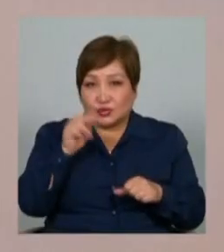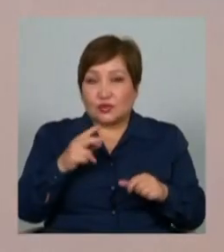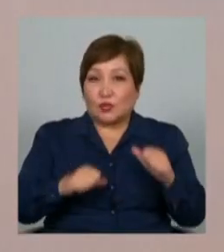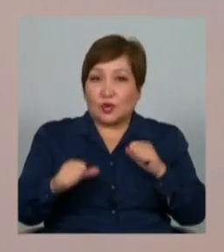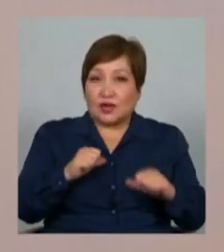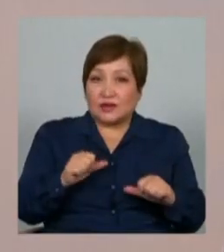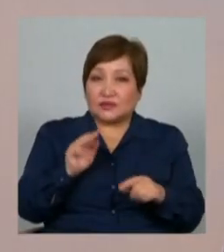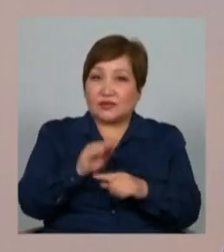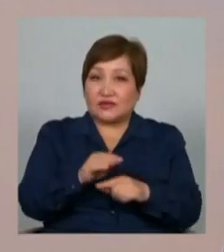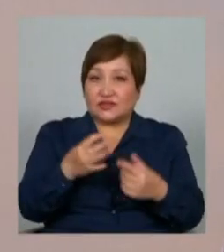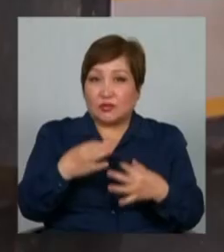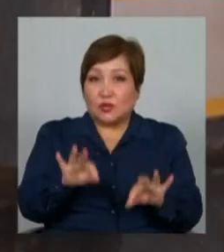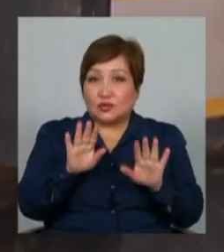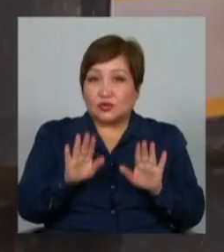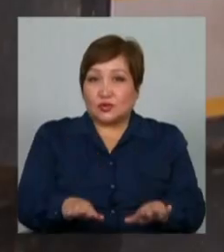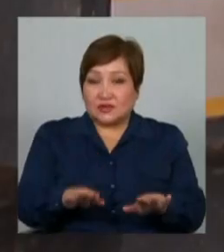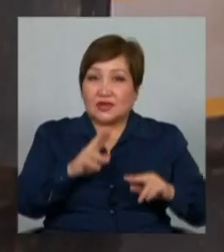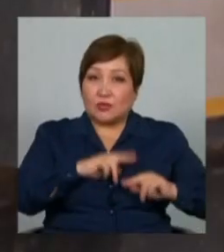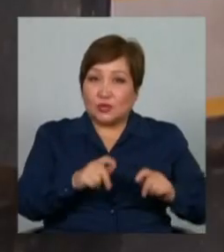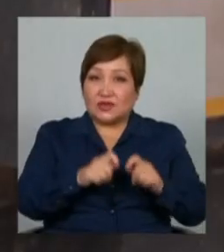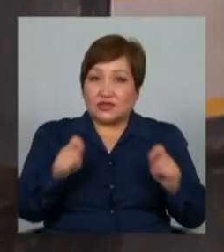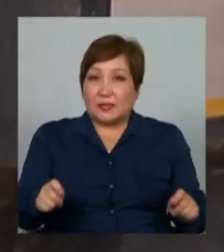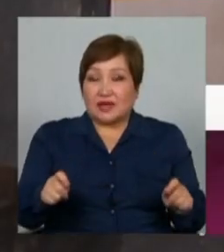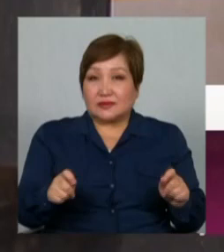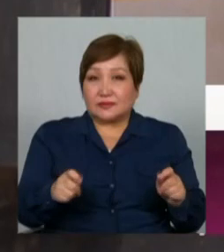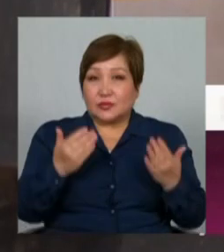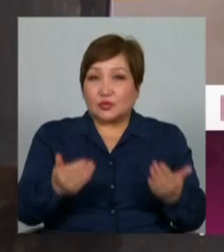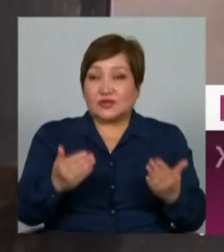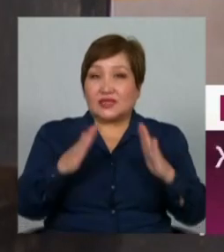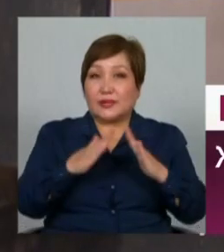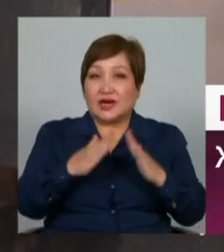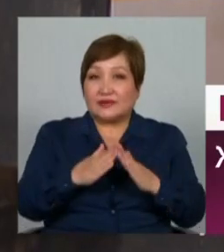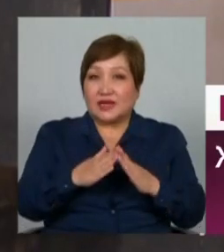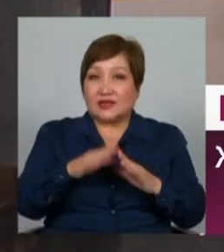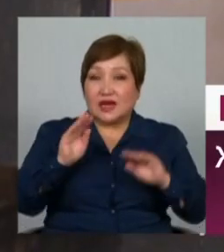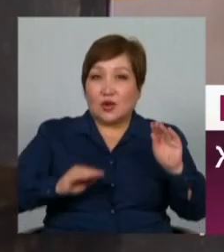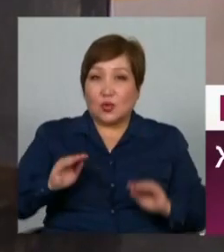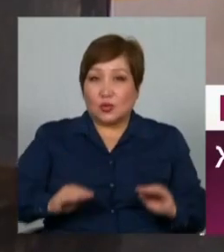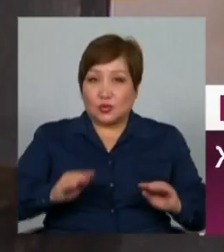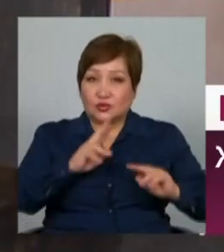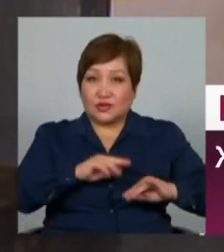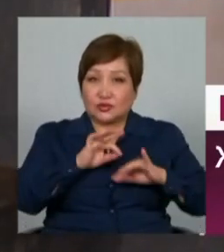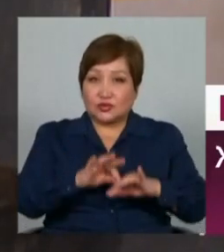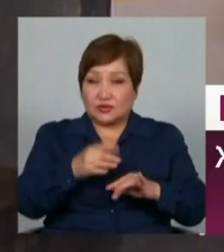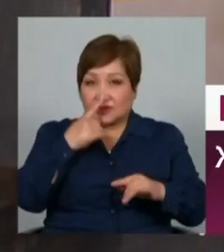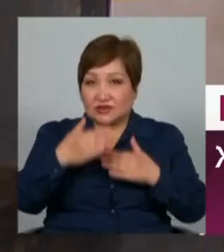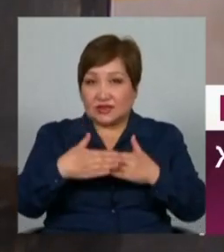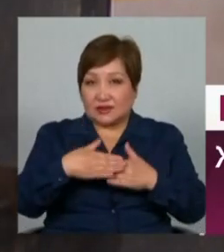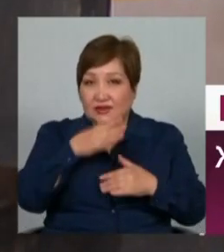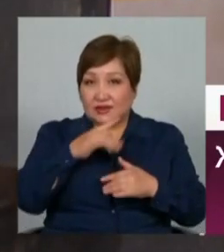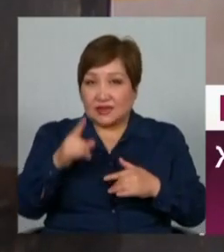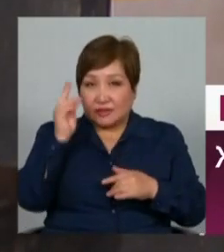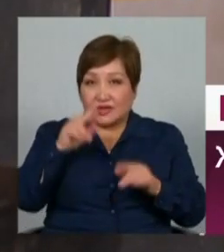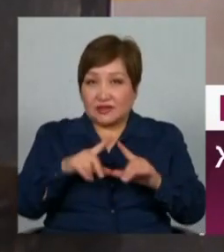бос орындар ашылмақ. На сегодняшний день бүгінде ғимаратта әрлеу жұмыстары жүруде. Жақын арада мектеп айналасын